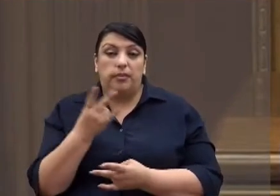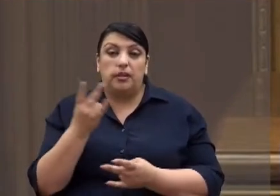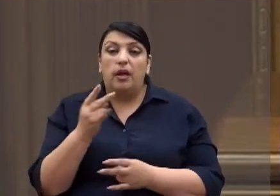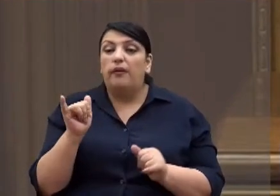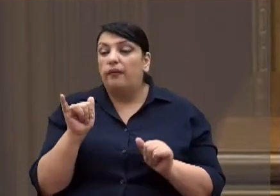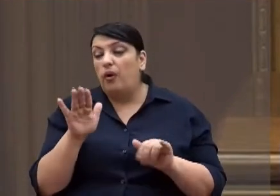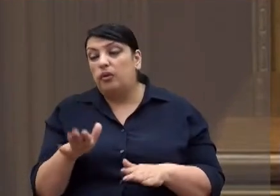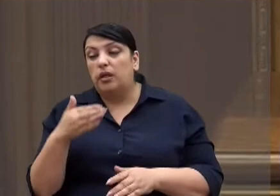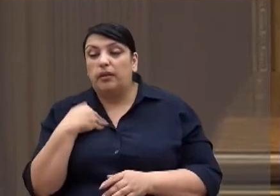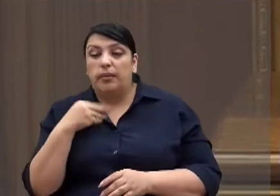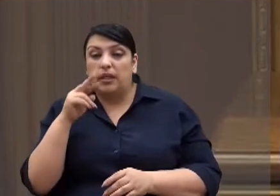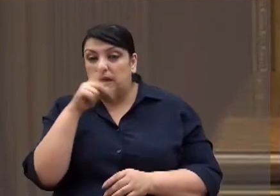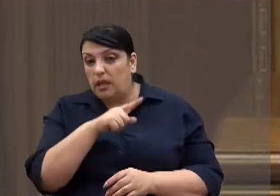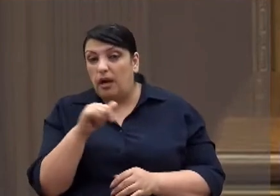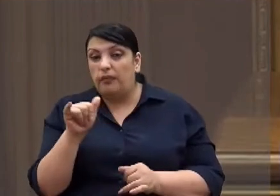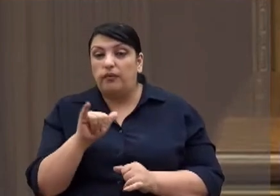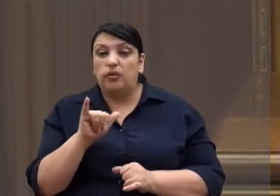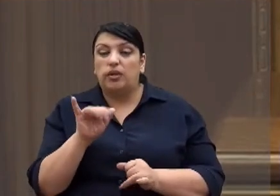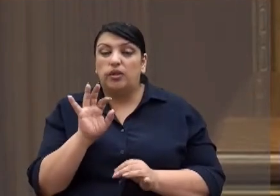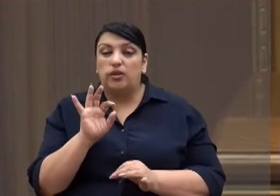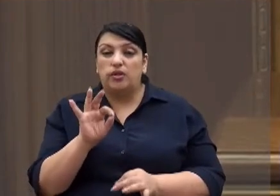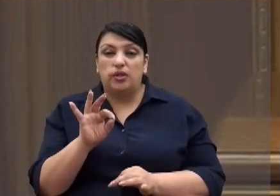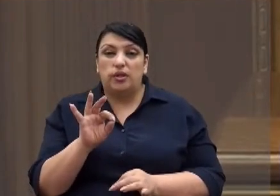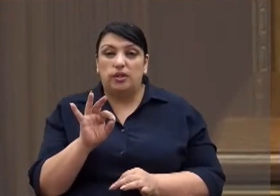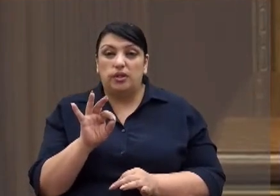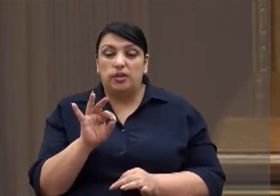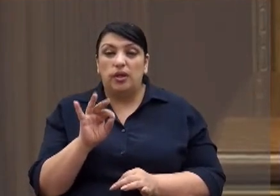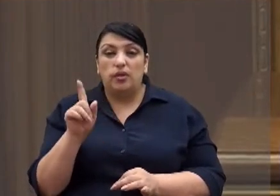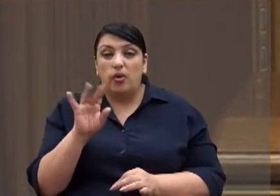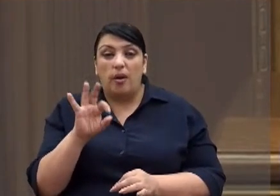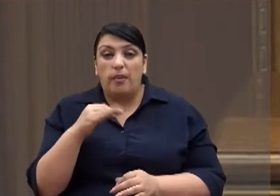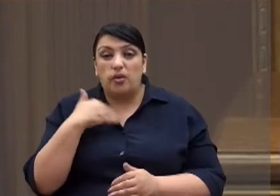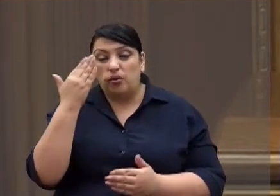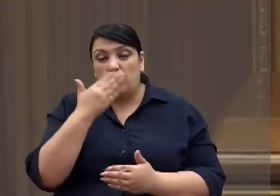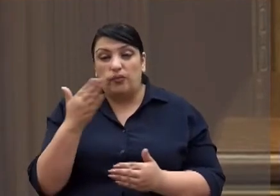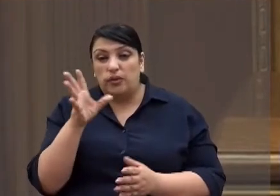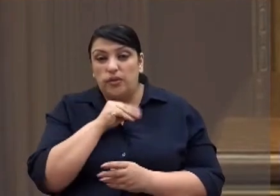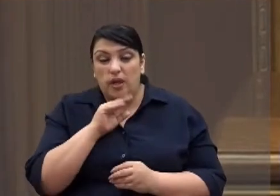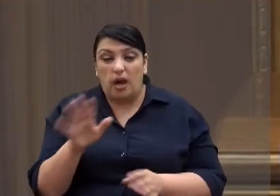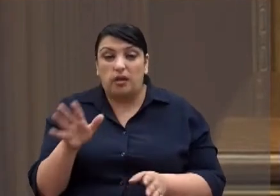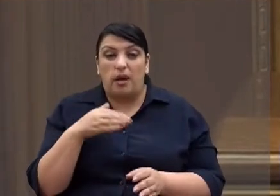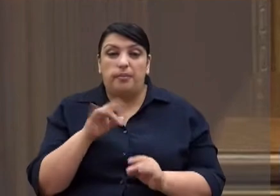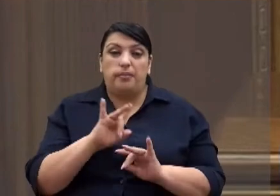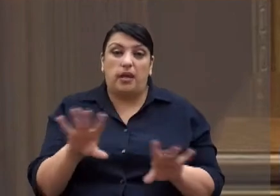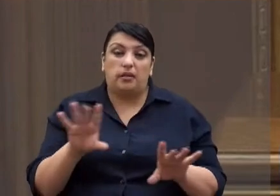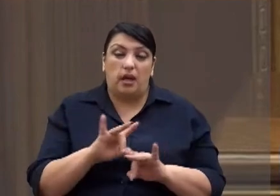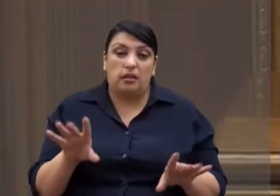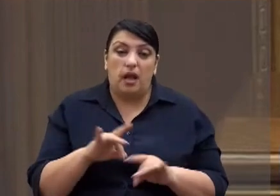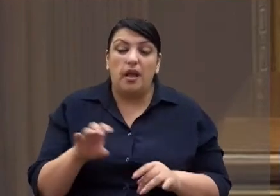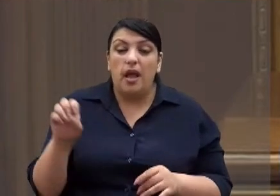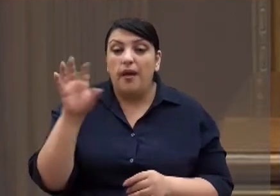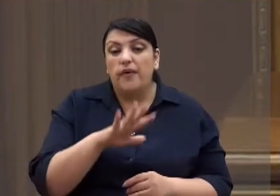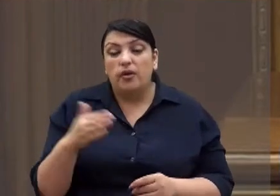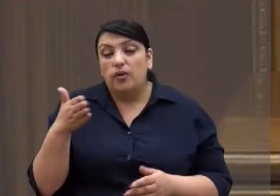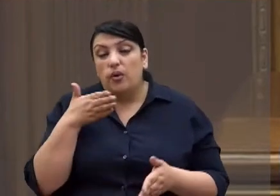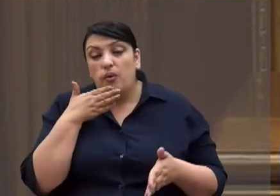ենք մենք թերացել, ինչու չենք կարողացել ժողովրդին բացատրել, թե որն էր եվրոպական ուղղության